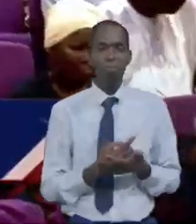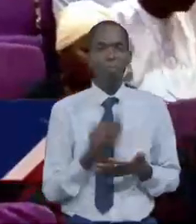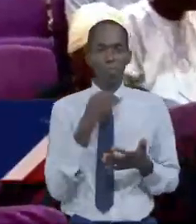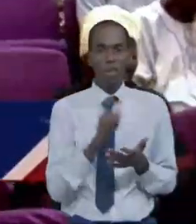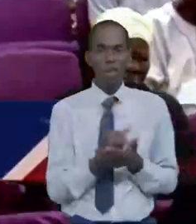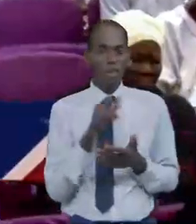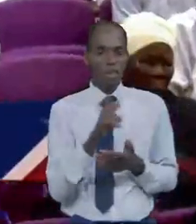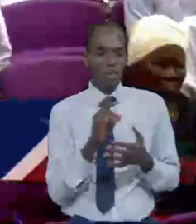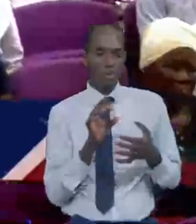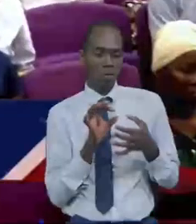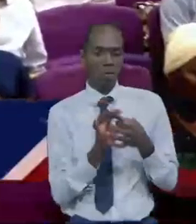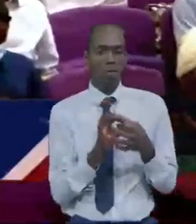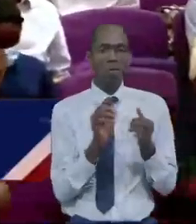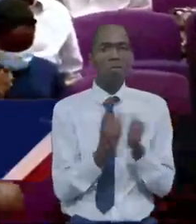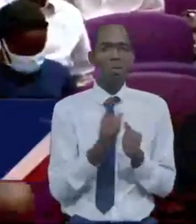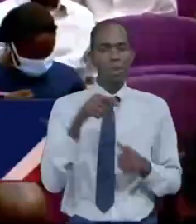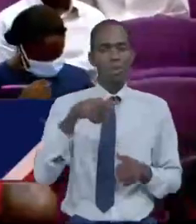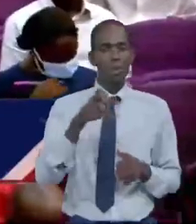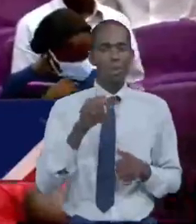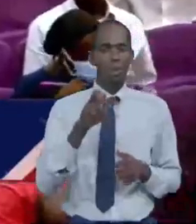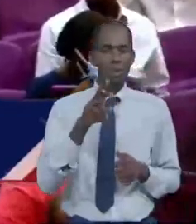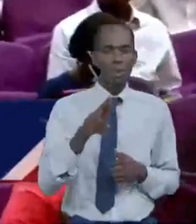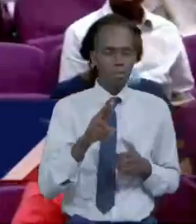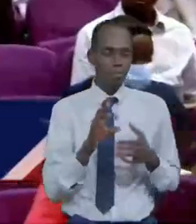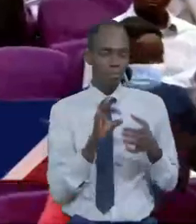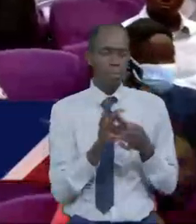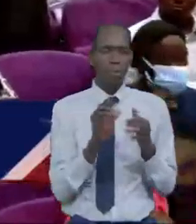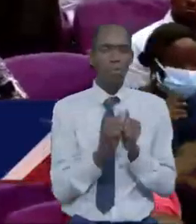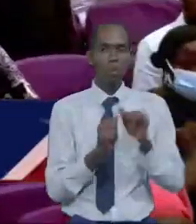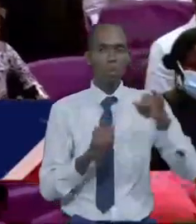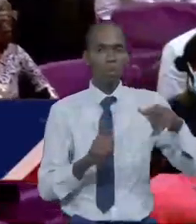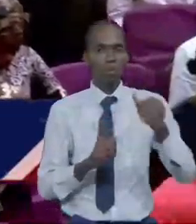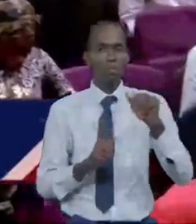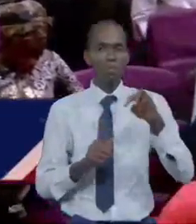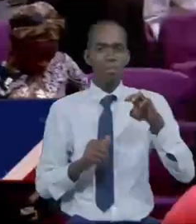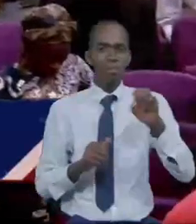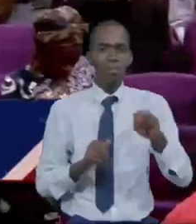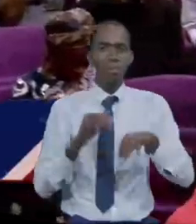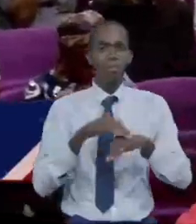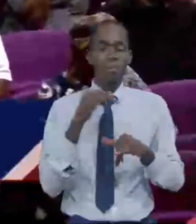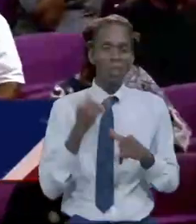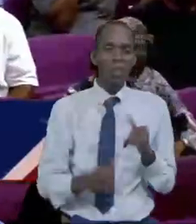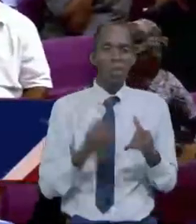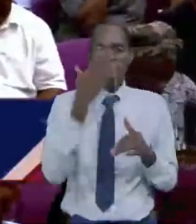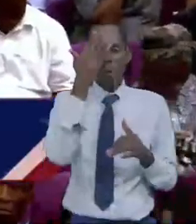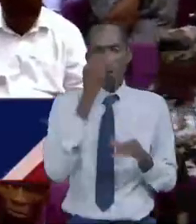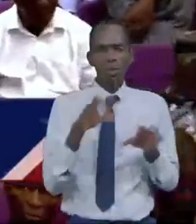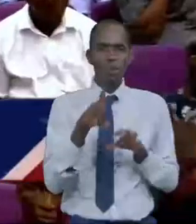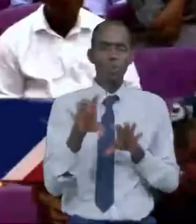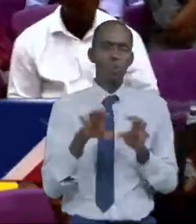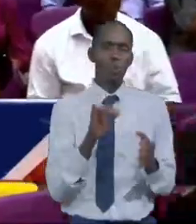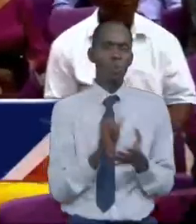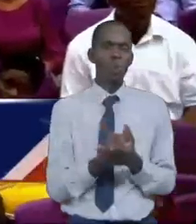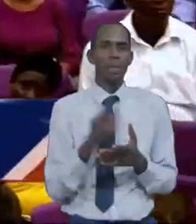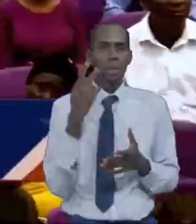s'est connecté à Pierre, il s'est connecté à Jacques. Et finalement, pourquoi a-t-il fait cela? Nous allons